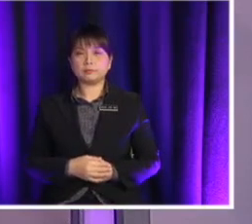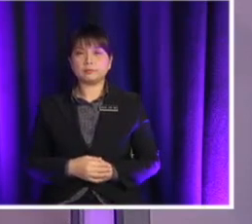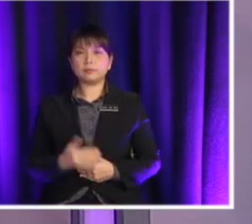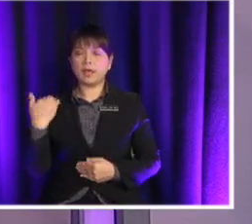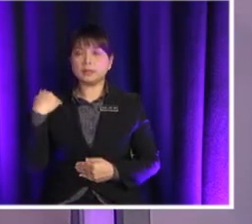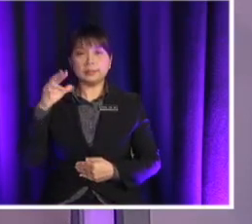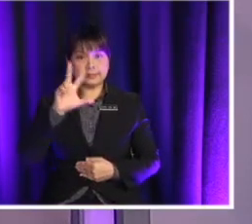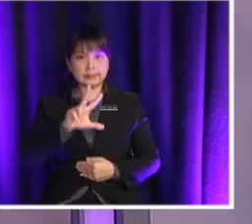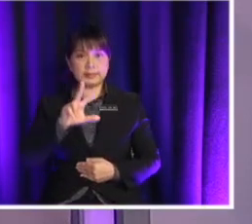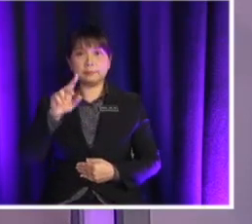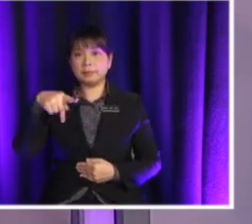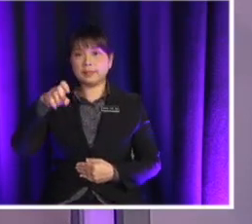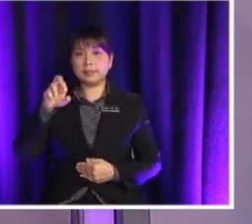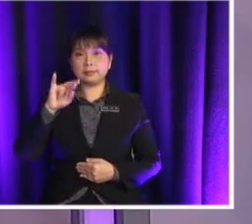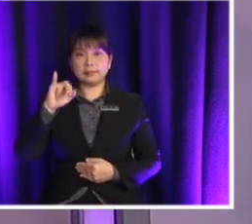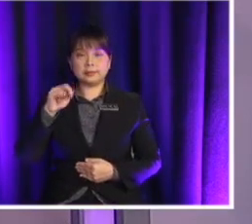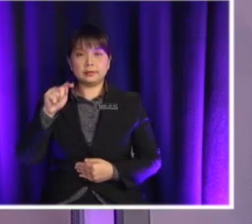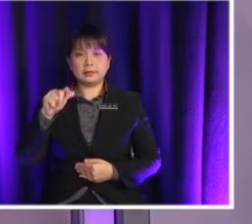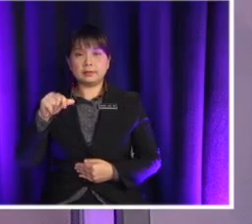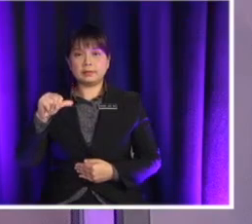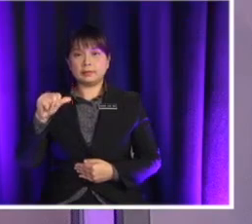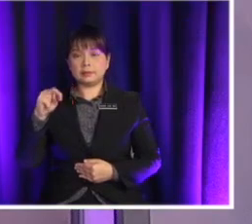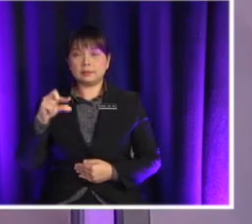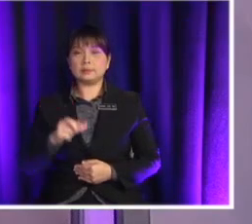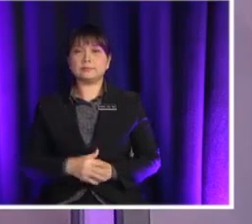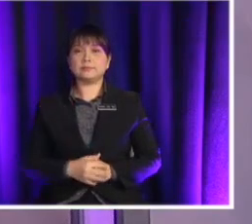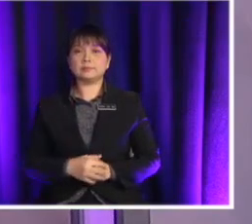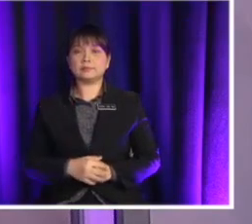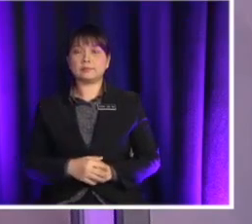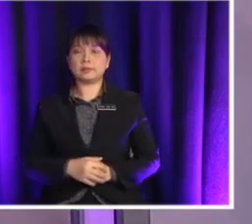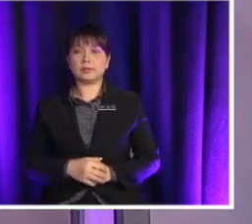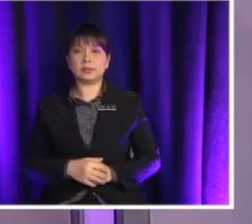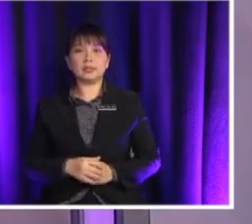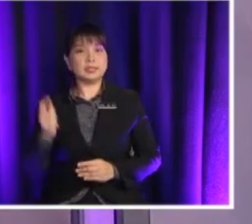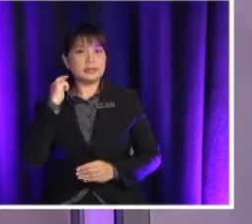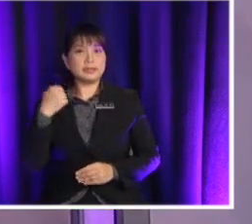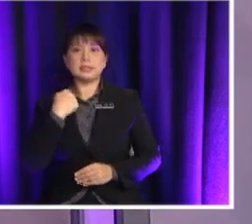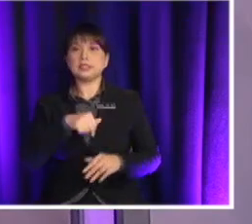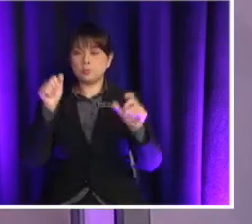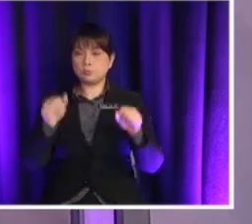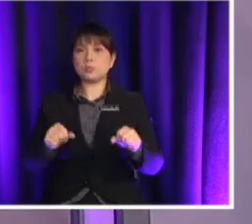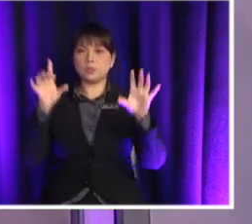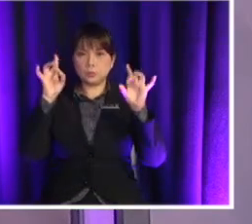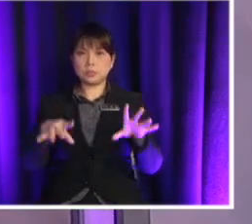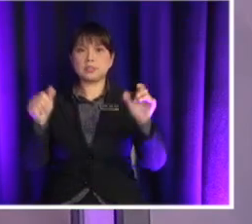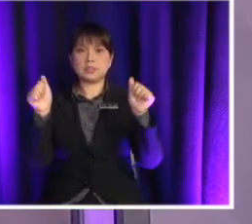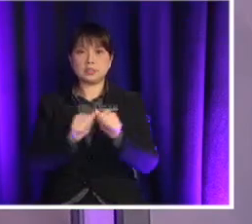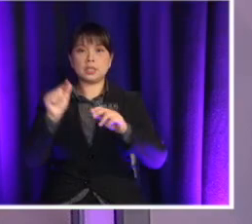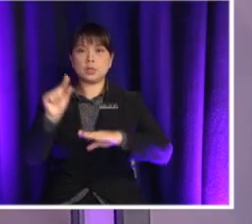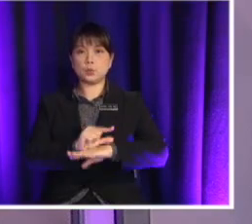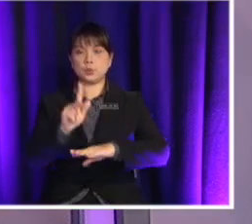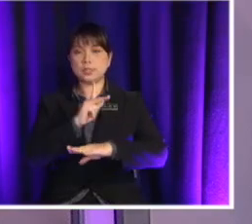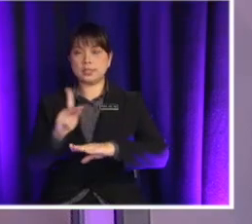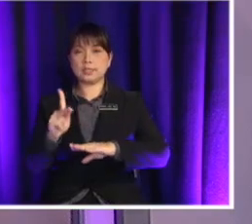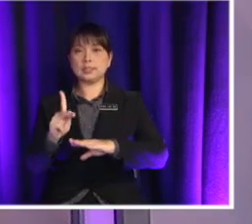perintang. Okey, kita ada 3 perintang. Jadi jangan salah. Perintang ni tadi kita boleh uji dengan menggunakan color code,